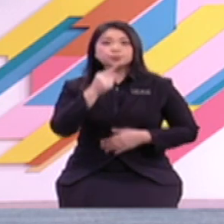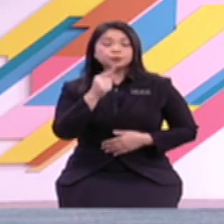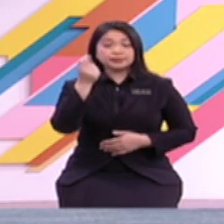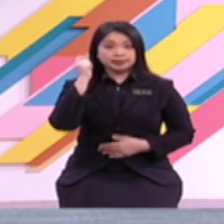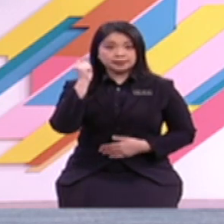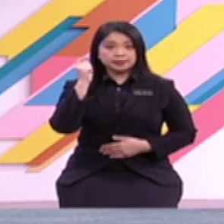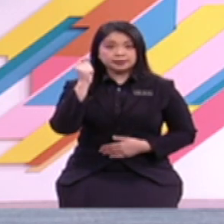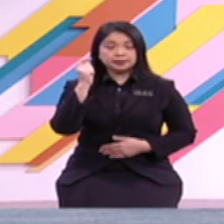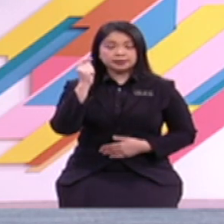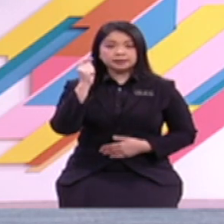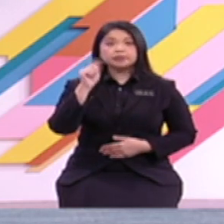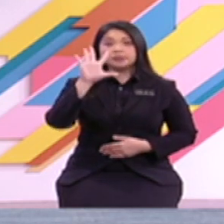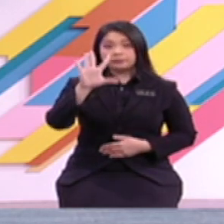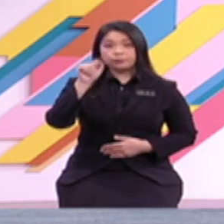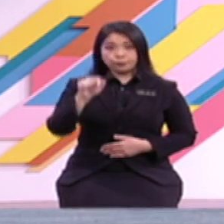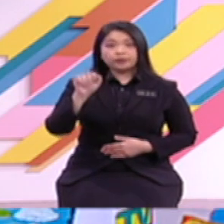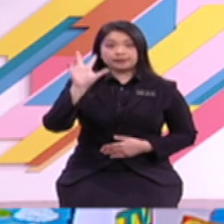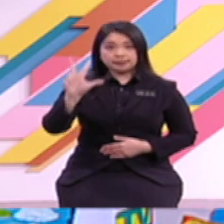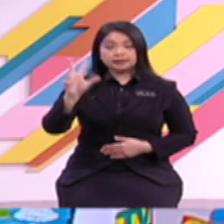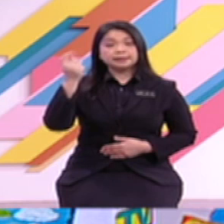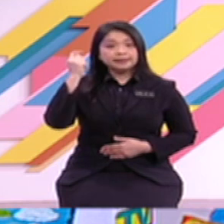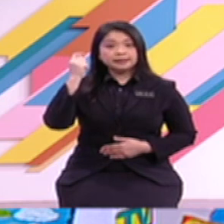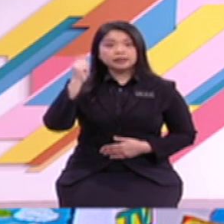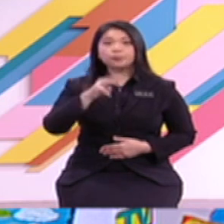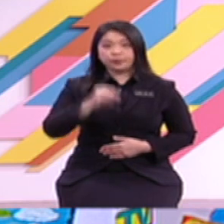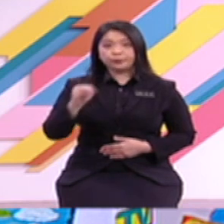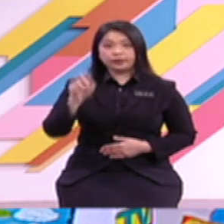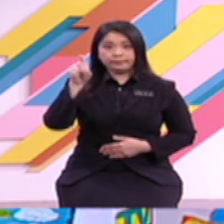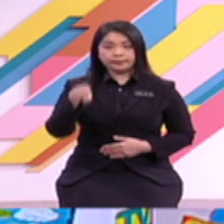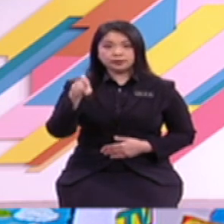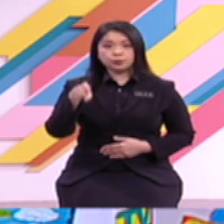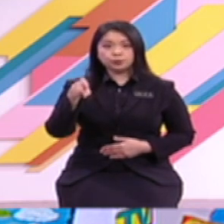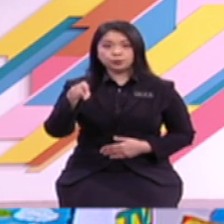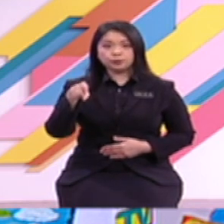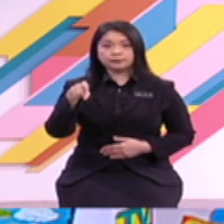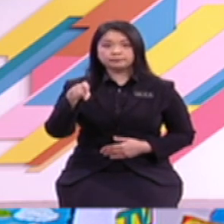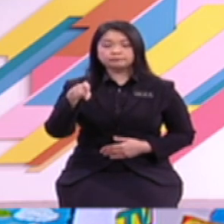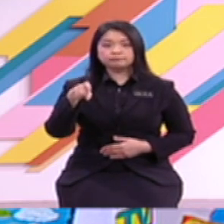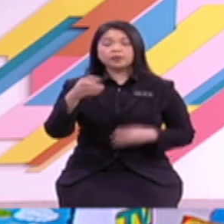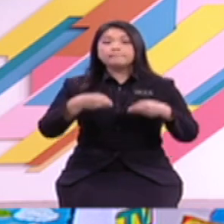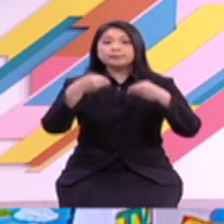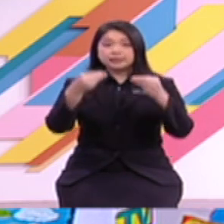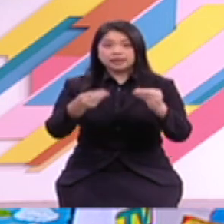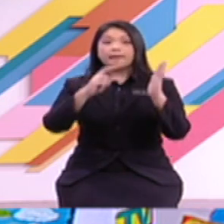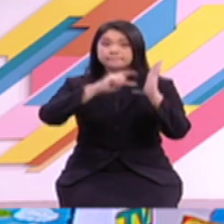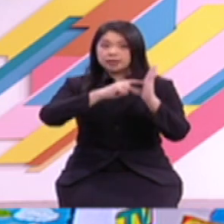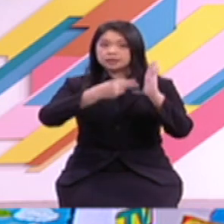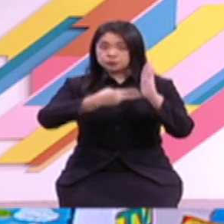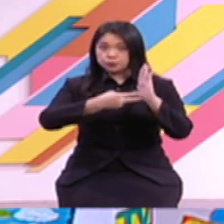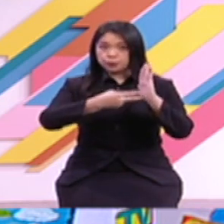oke di bawah 53 ini murid-murid perlu memberi maksud kepada